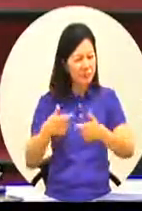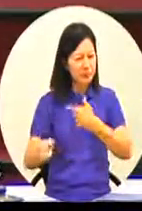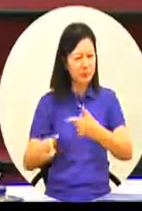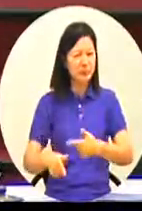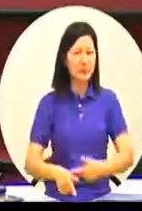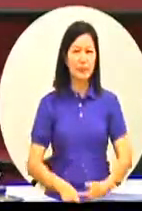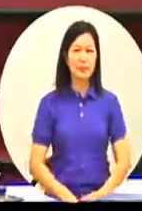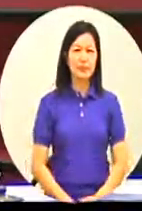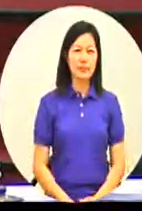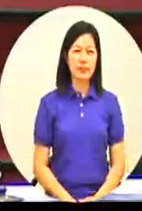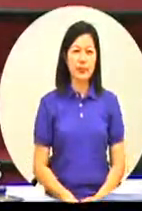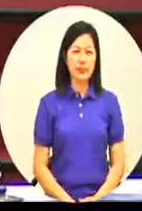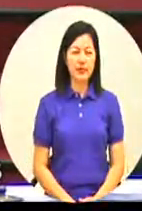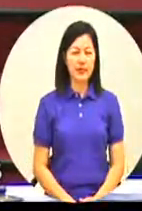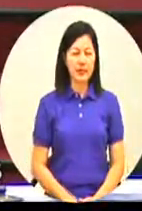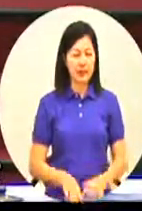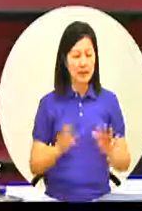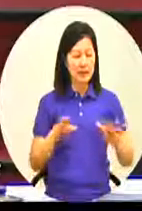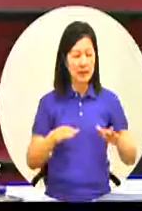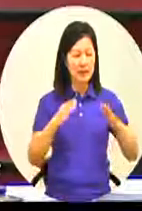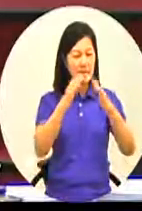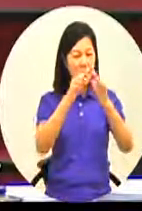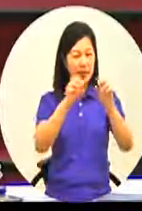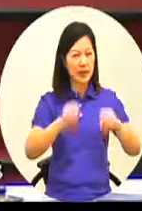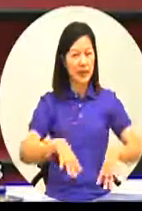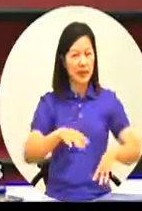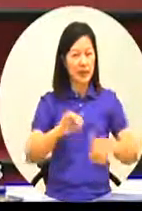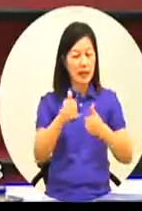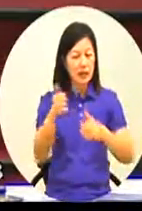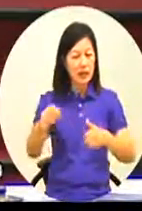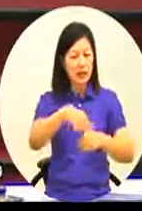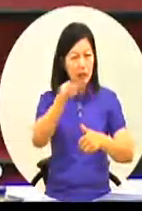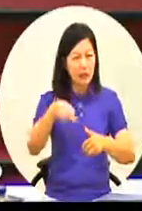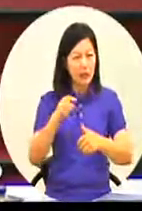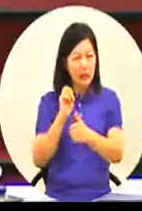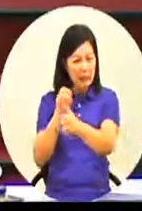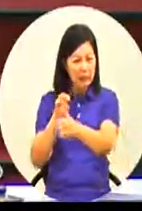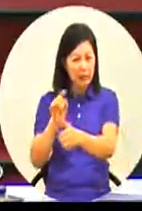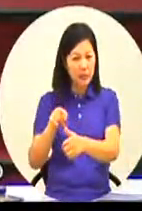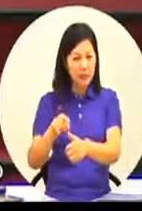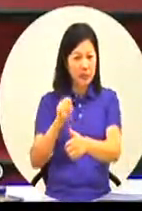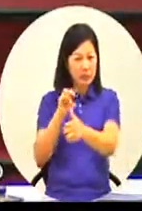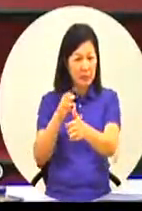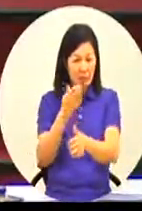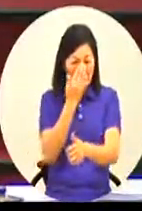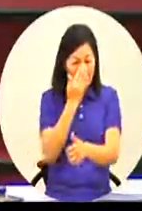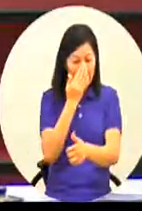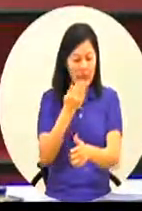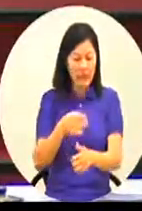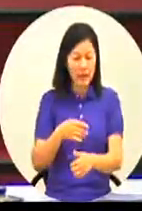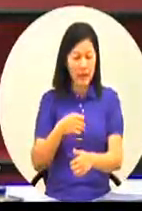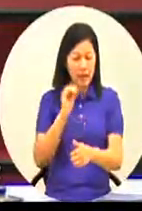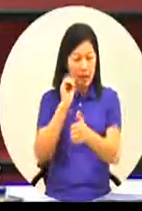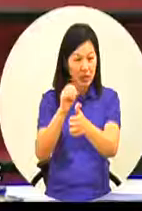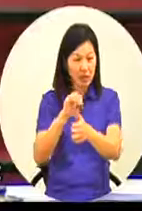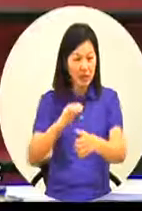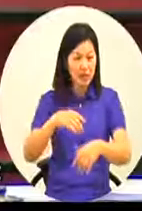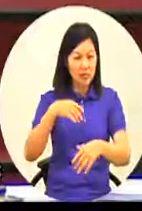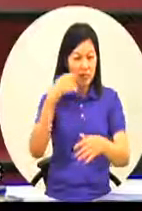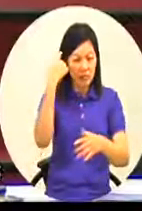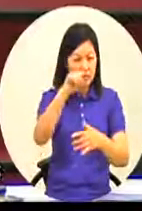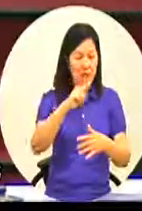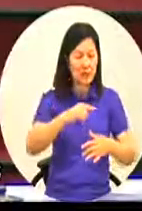讲袂过。即马咱咧听住，即马议员唔敢去讲呢，伊讲明仔载就上网啊，爱着火烧议员，你甲讲听住，